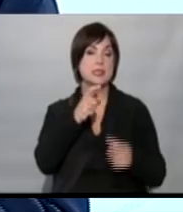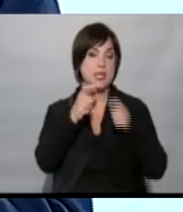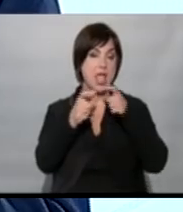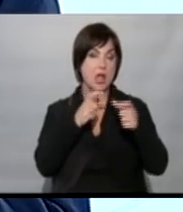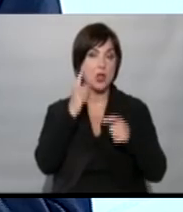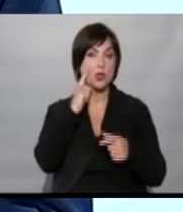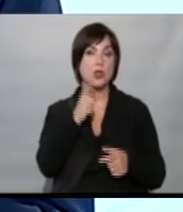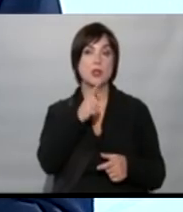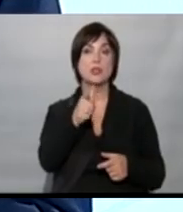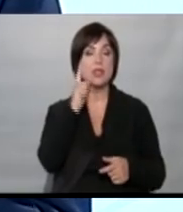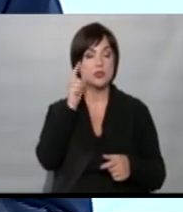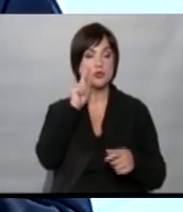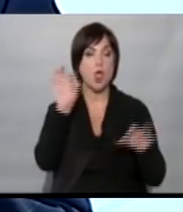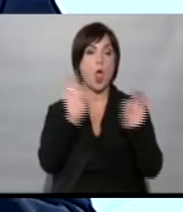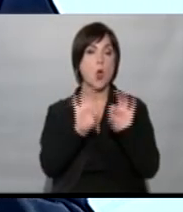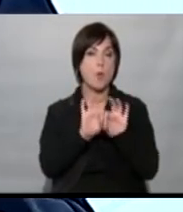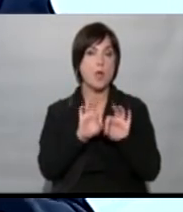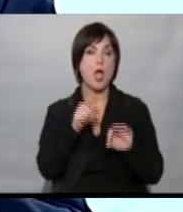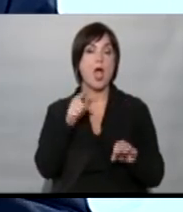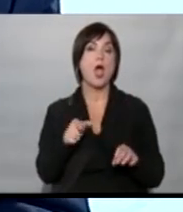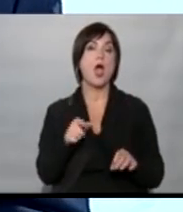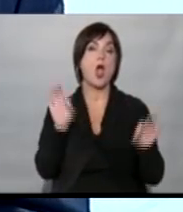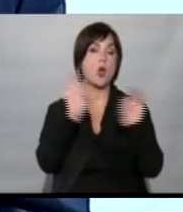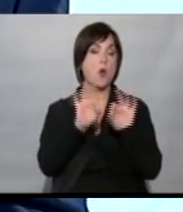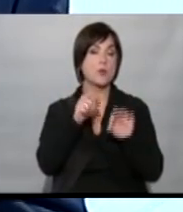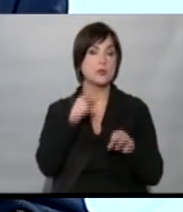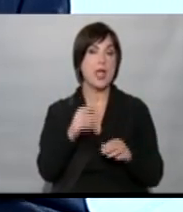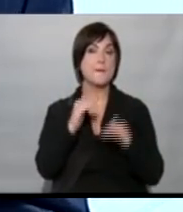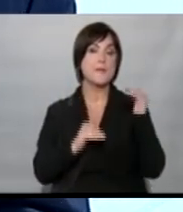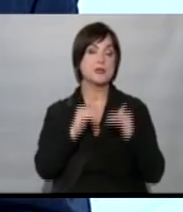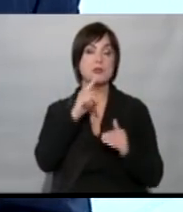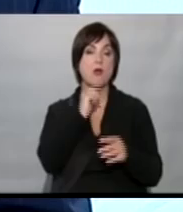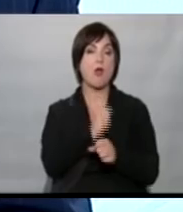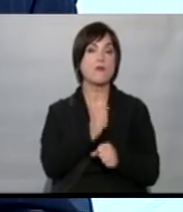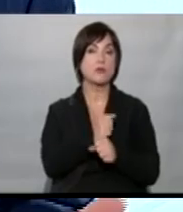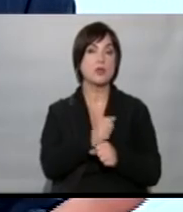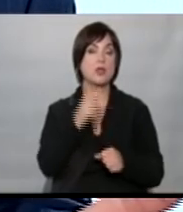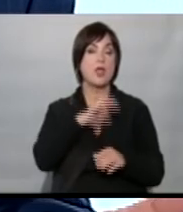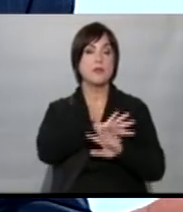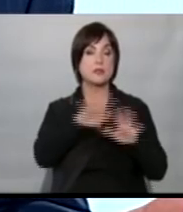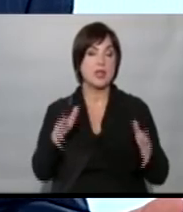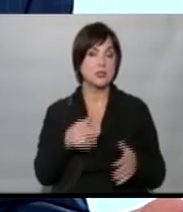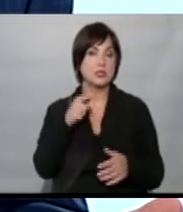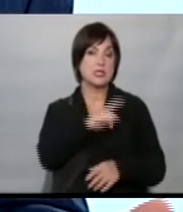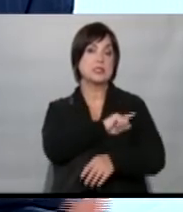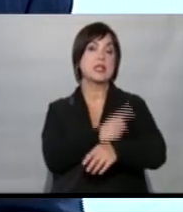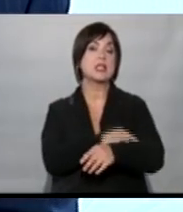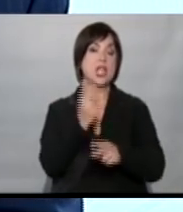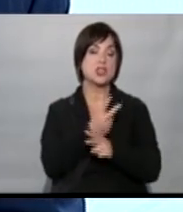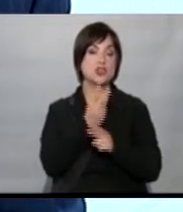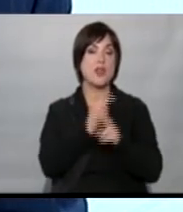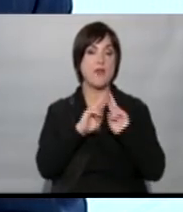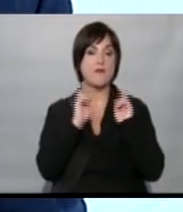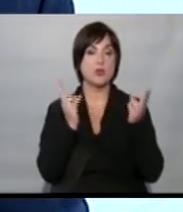е компромис, а реално компромисот е механизм кој функционира и меѓу најсилните држави на светот.